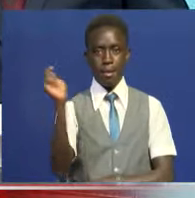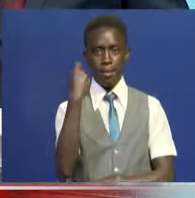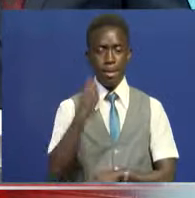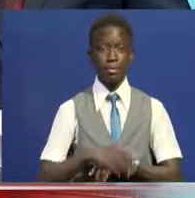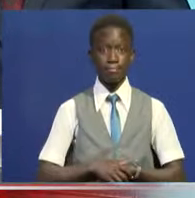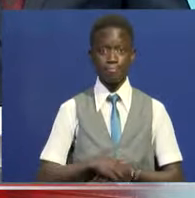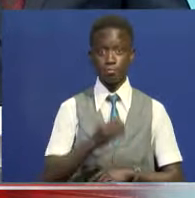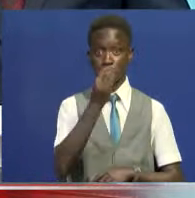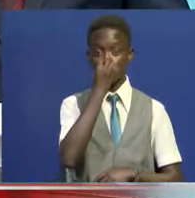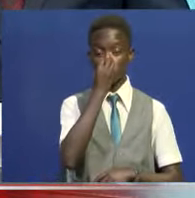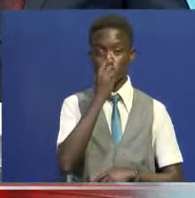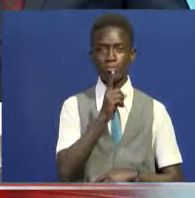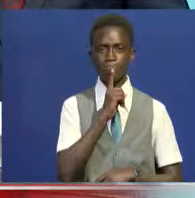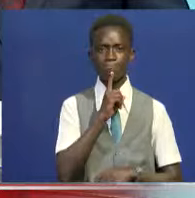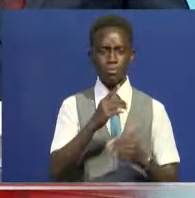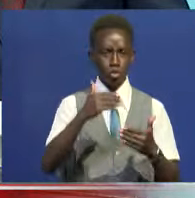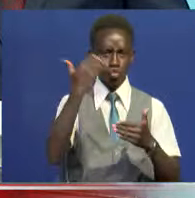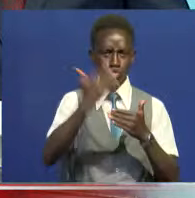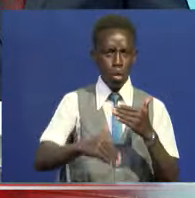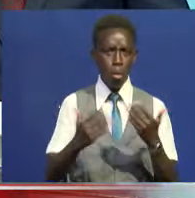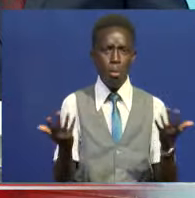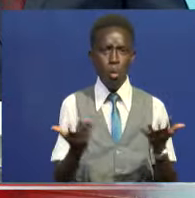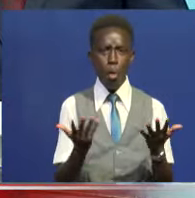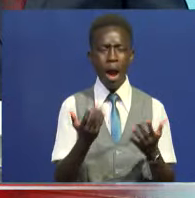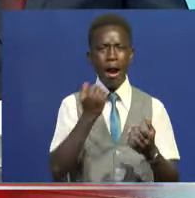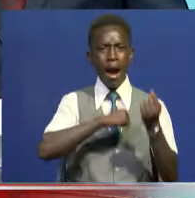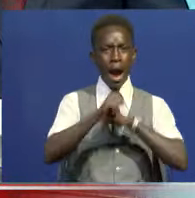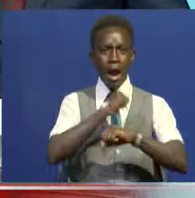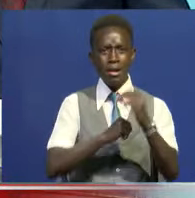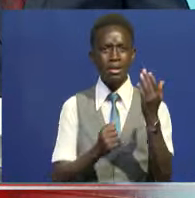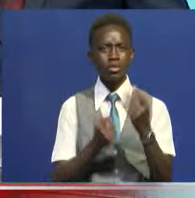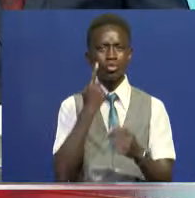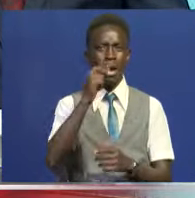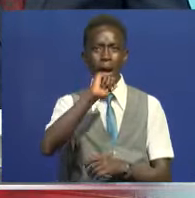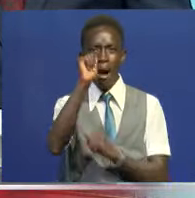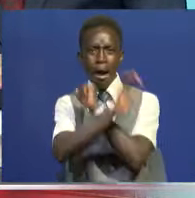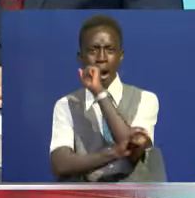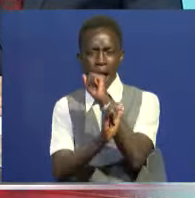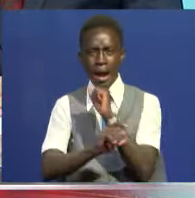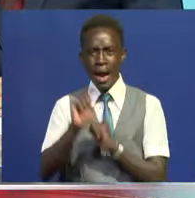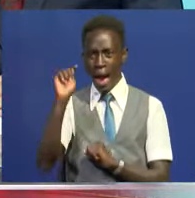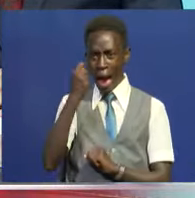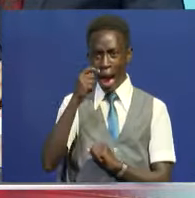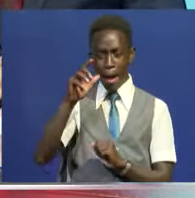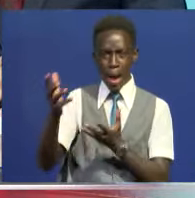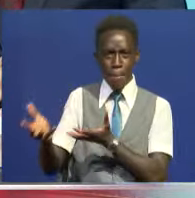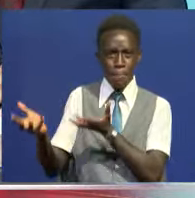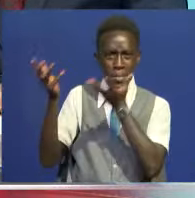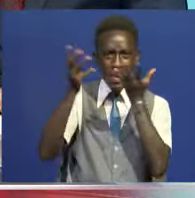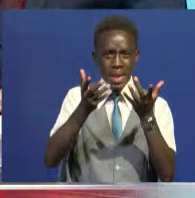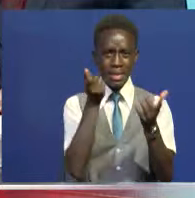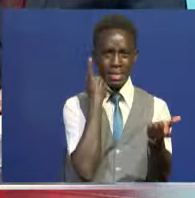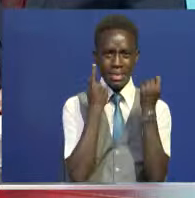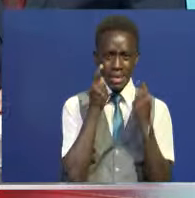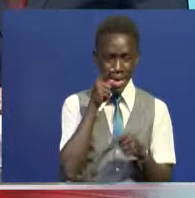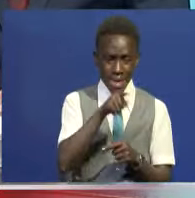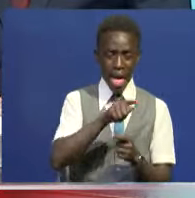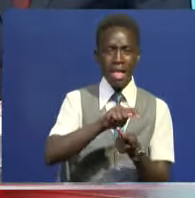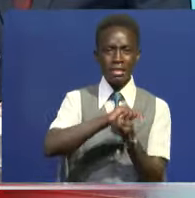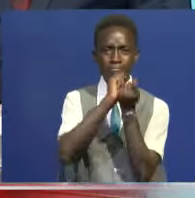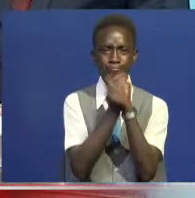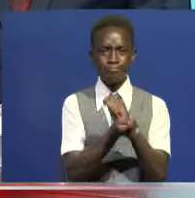hali ambapo mataifa mengine hupakia upya majani chai ya Kenya na kuyauza kama majani chai yao wenyewe. Na